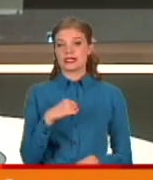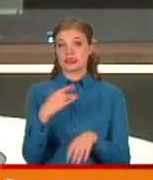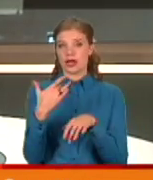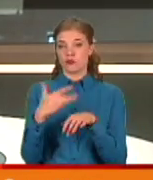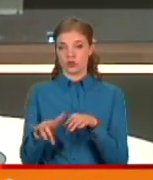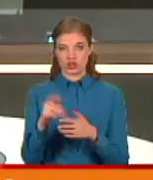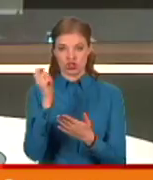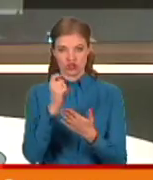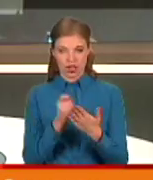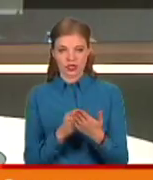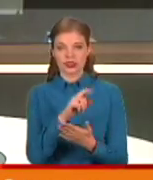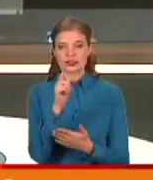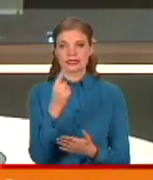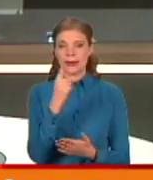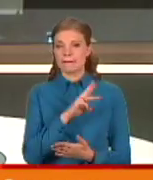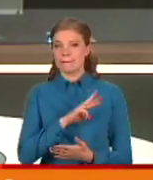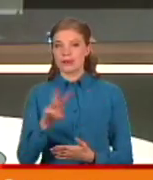Самознищення шедевра. Картина за